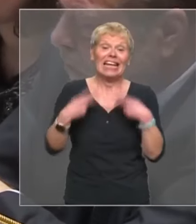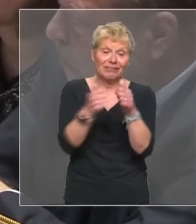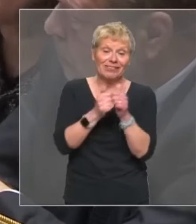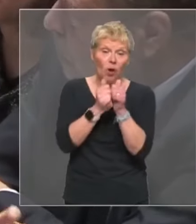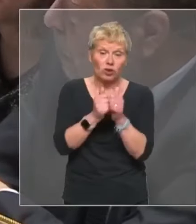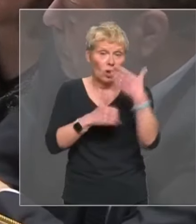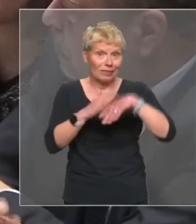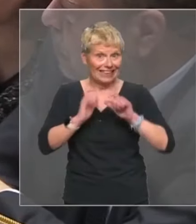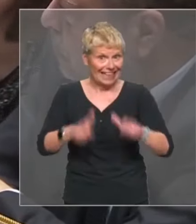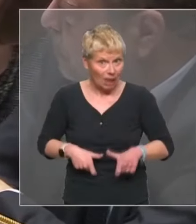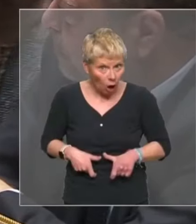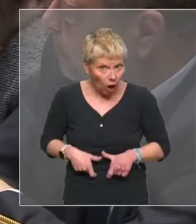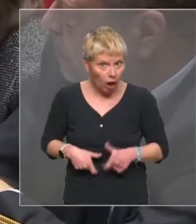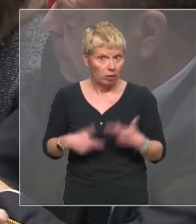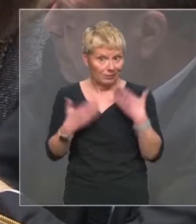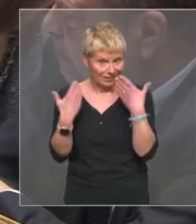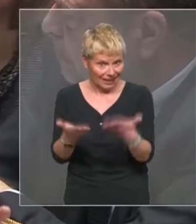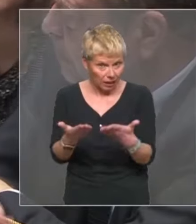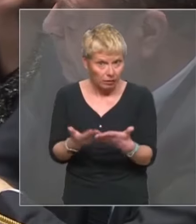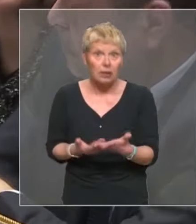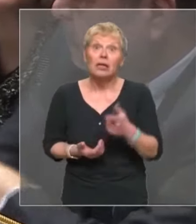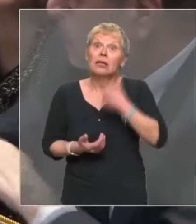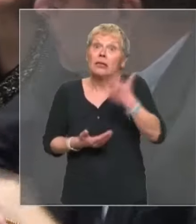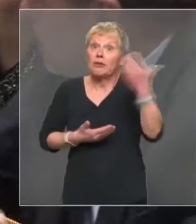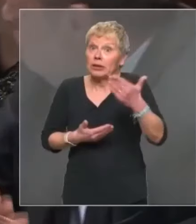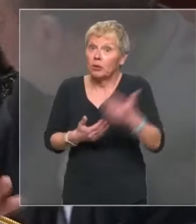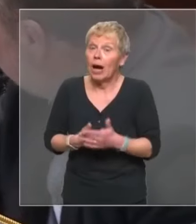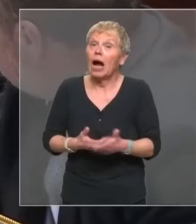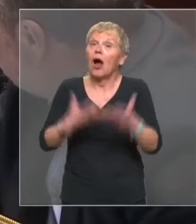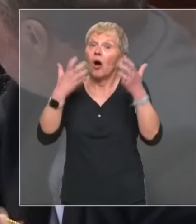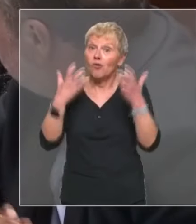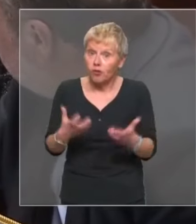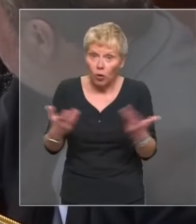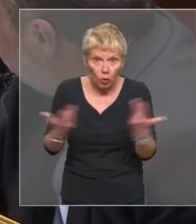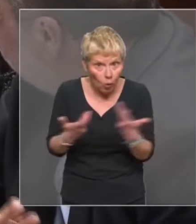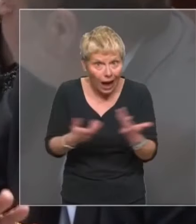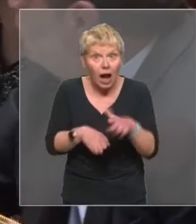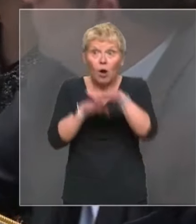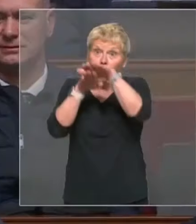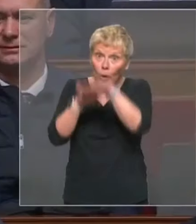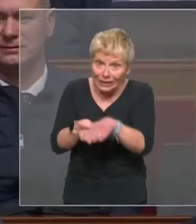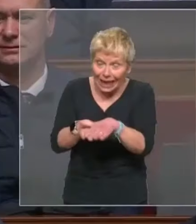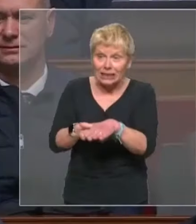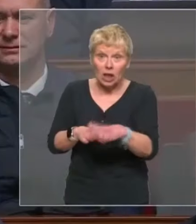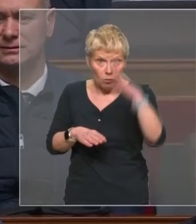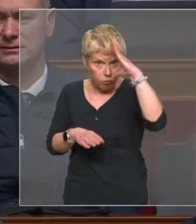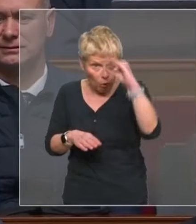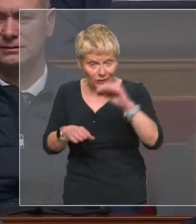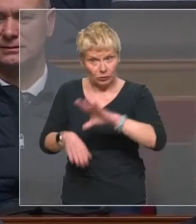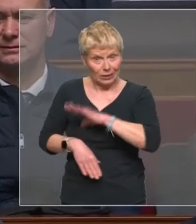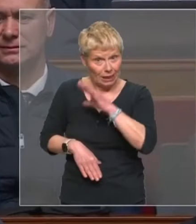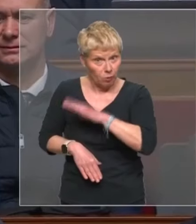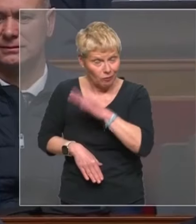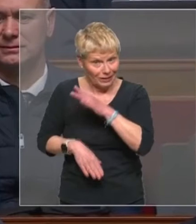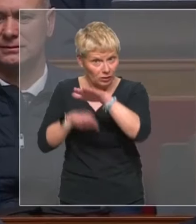écoles cela signifie que je souhaite vraiment porter haut la protection de nos personnels enseignants